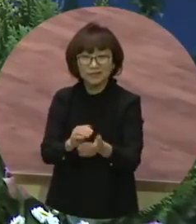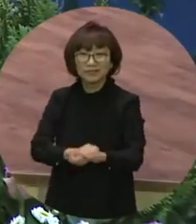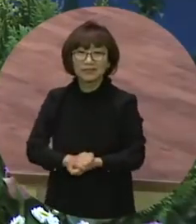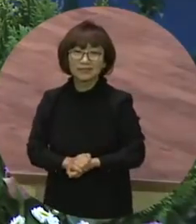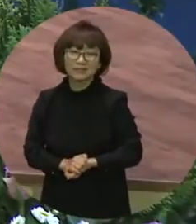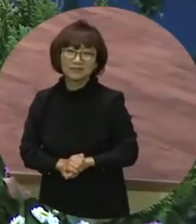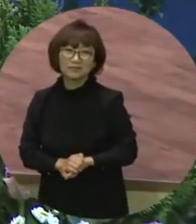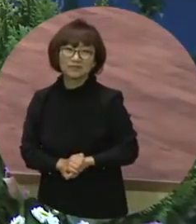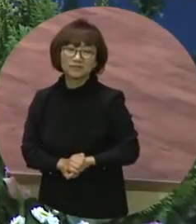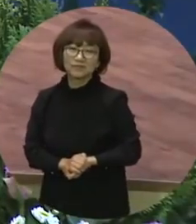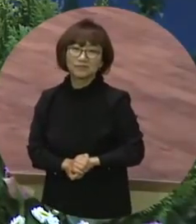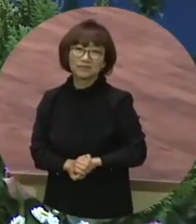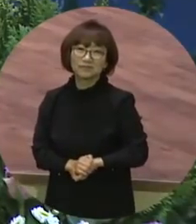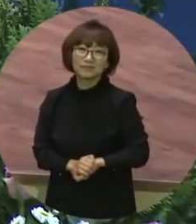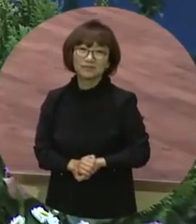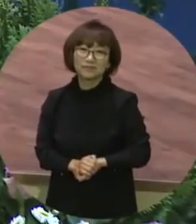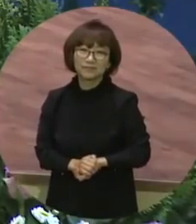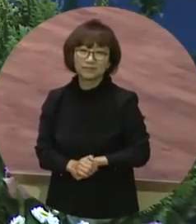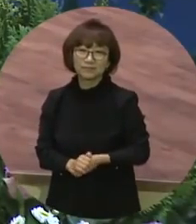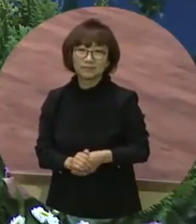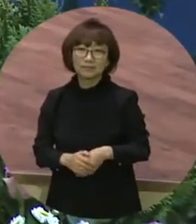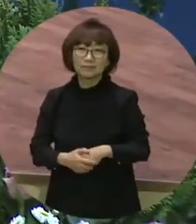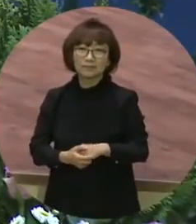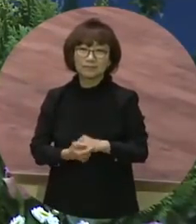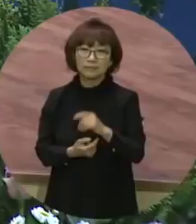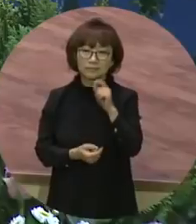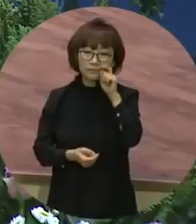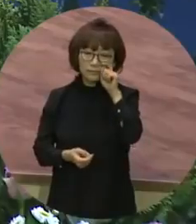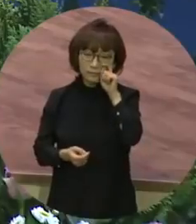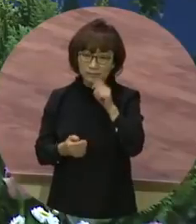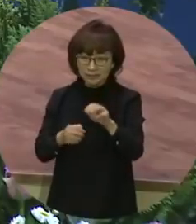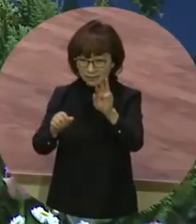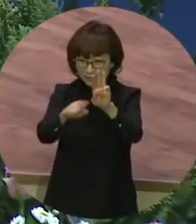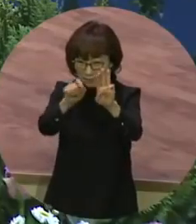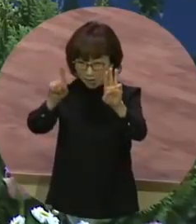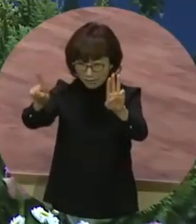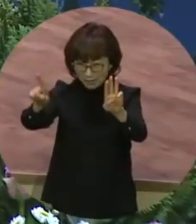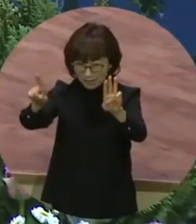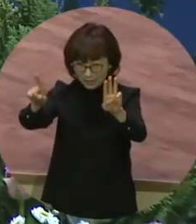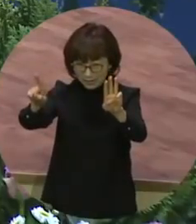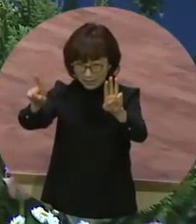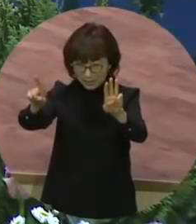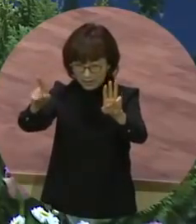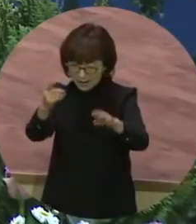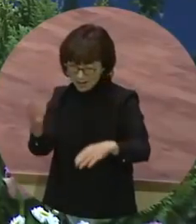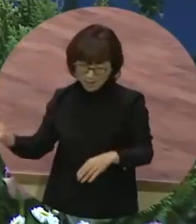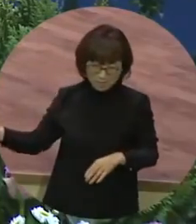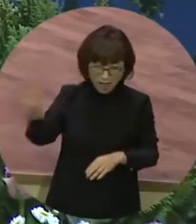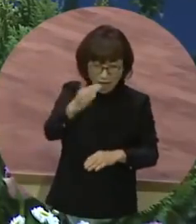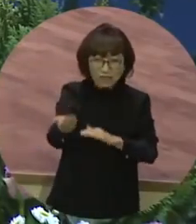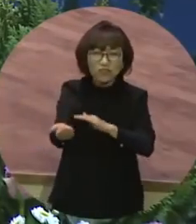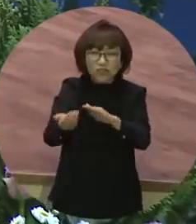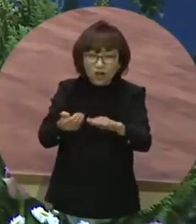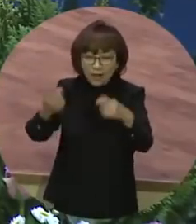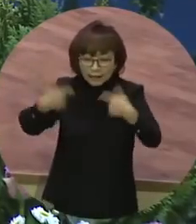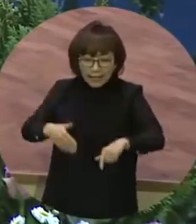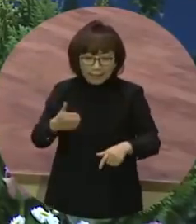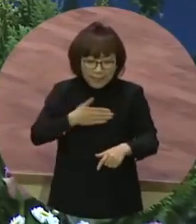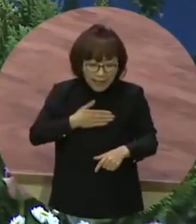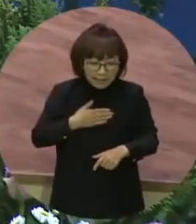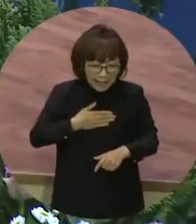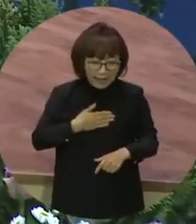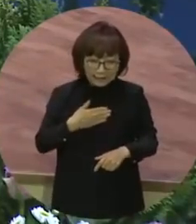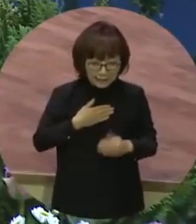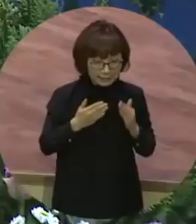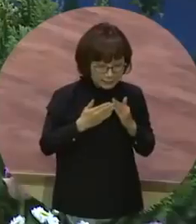나라는 한계를 넘어서지 못했어. 나와 나의 가정, 그 내 직장, 그 여기만 머물러 있었는데 3.1